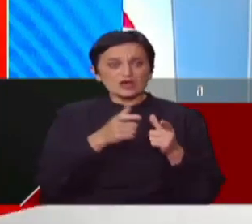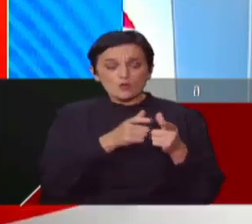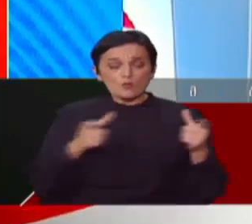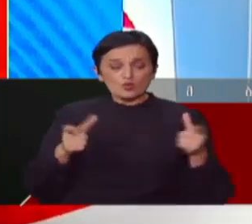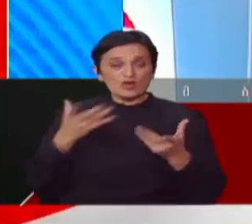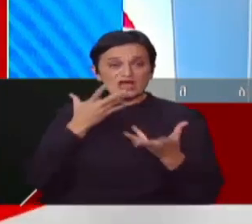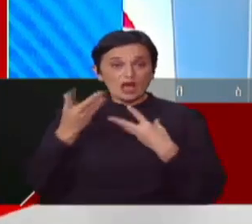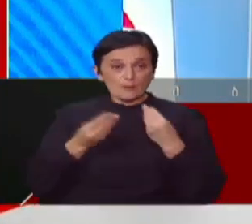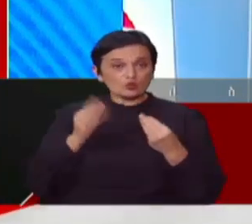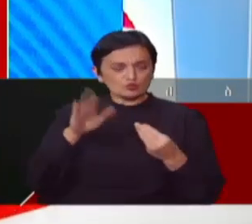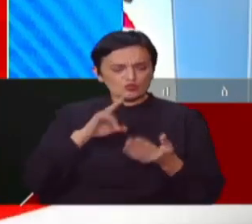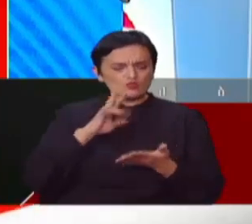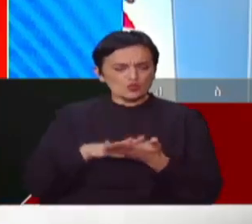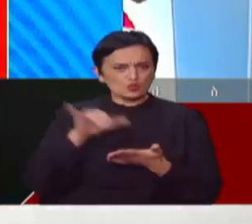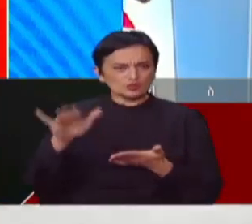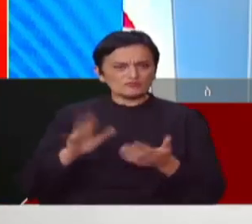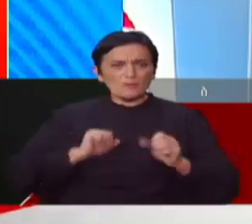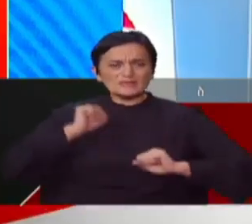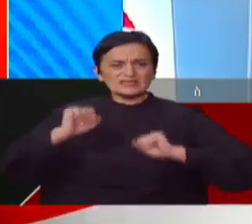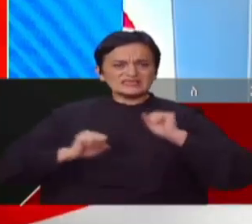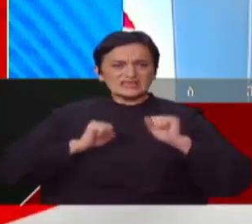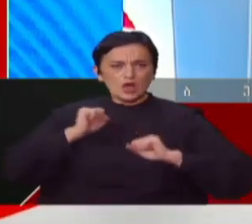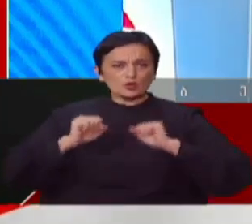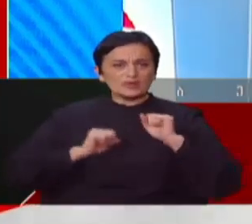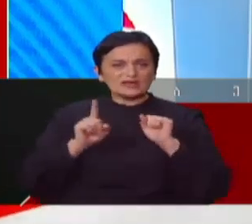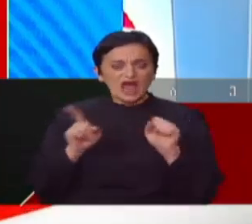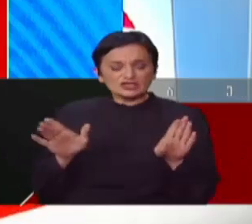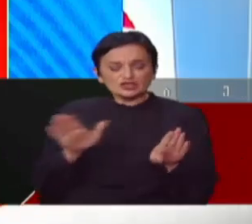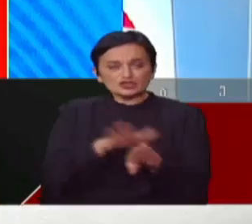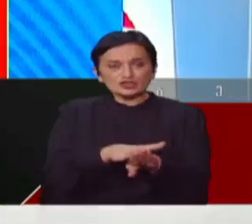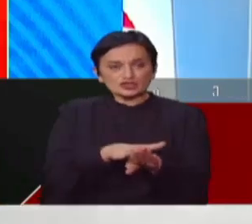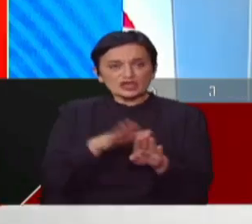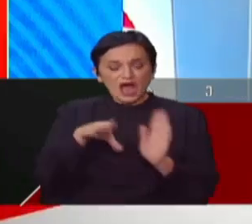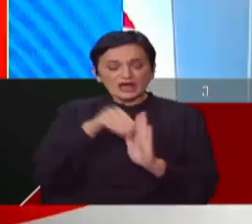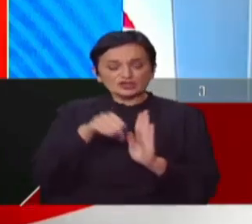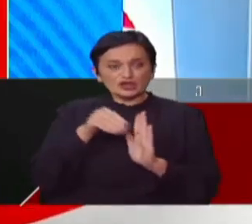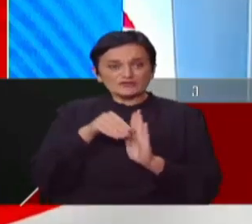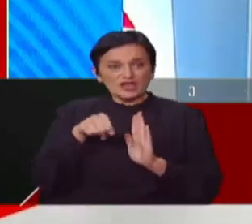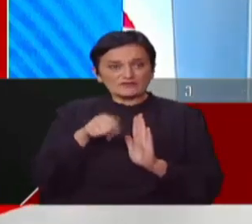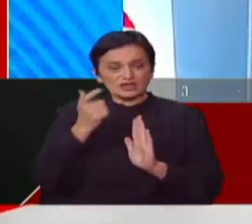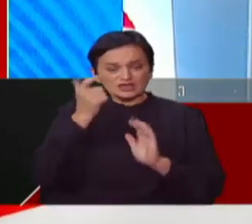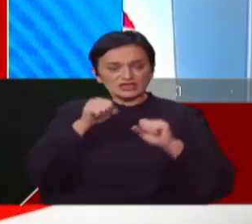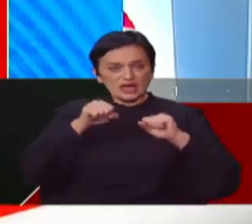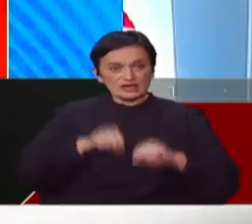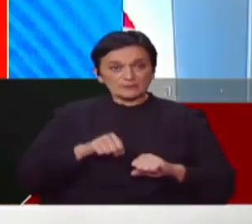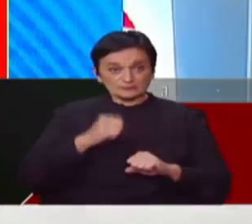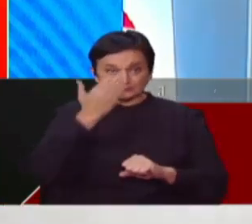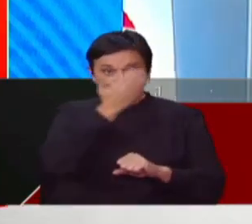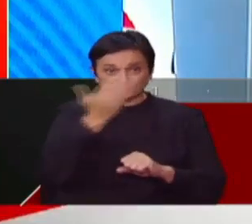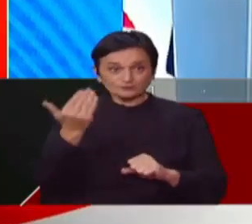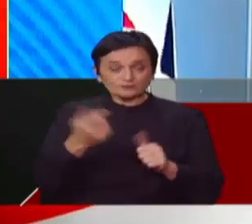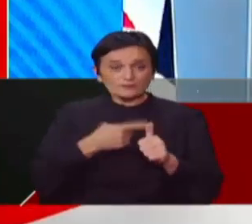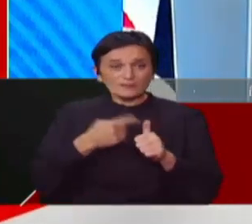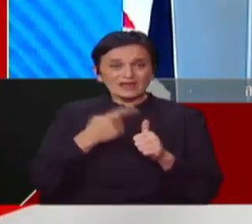გააღალბეს, თუმცა მოდიმად ეკნებათ ცდილობა, რომ რაღაცნაირად ცდილი მიაღწიონ არჩევნების ლეგიტიმაციას, თუმცა ხალხში მათი რეპუტაცია